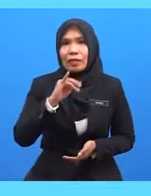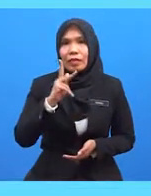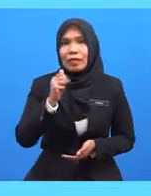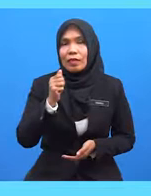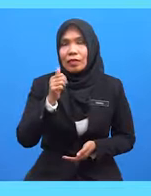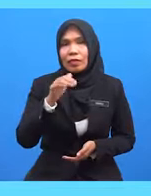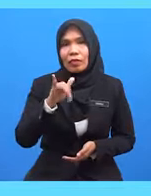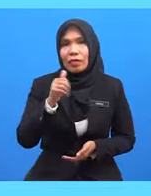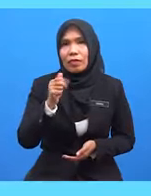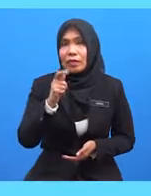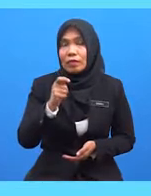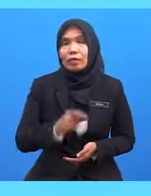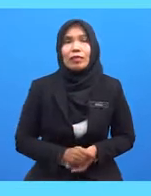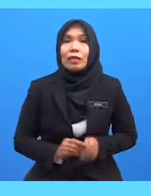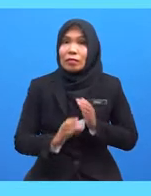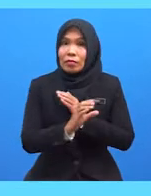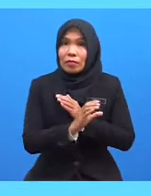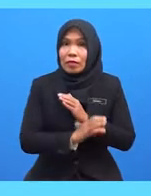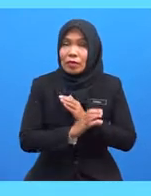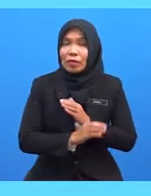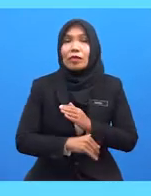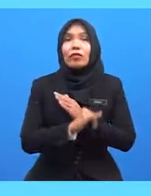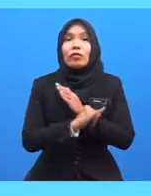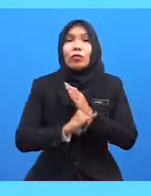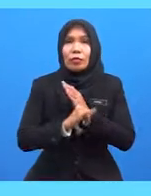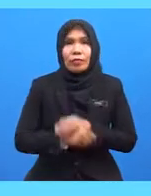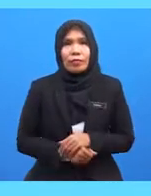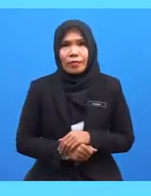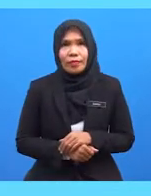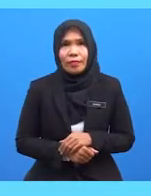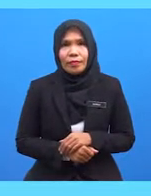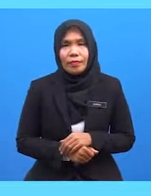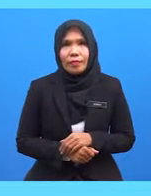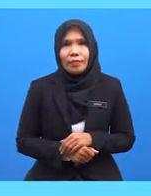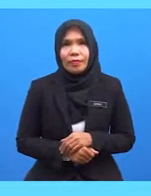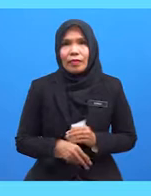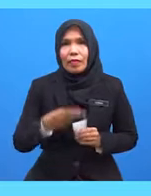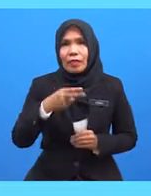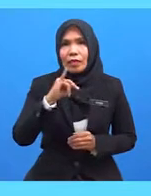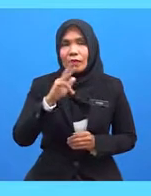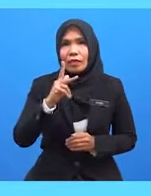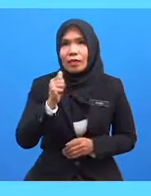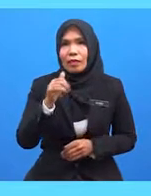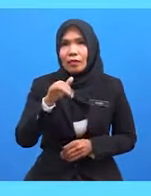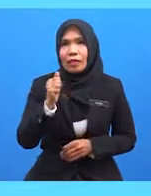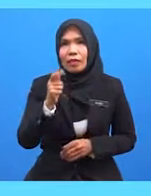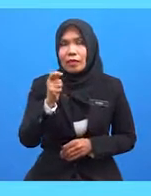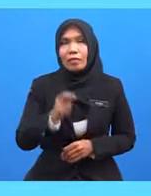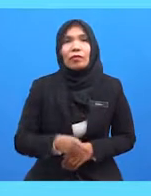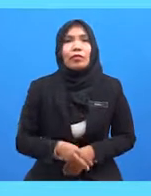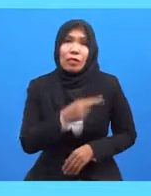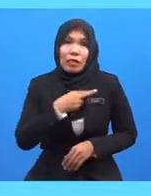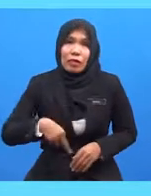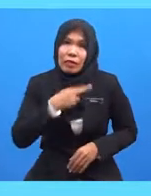Johor. Karya-karya lain ialah Hikayat Raja-Raja Pasai, Hikayat Bayan